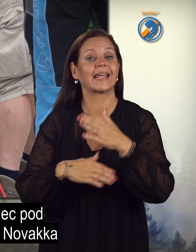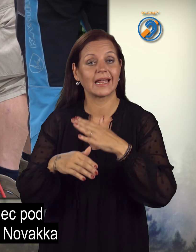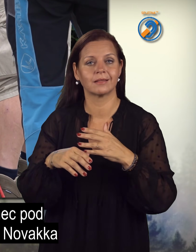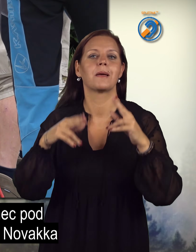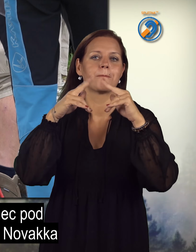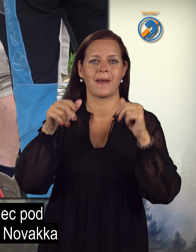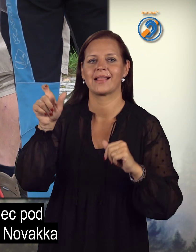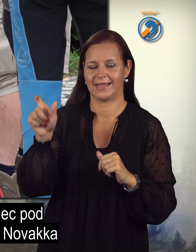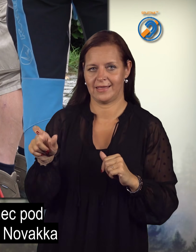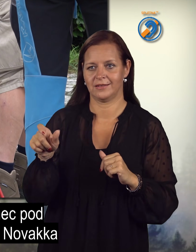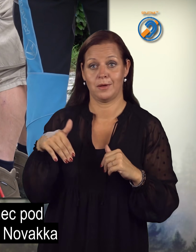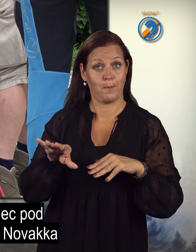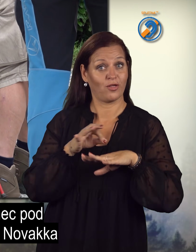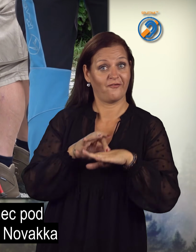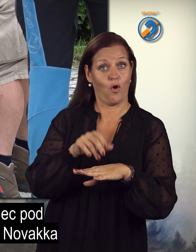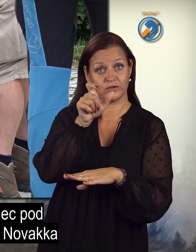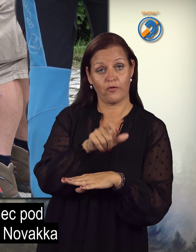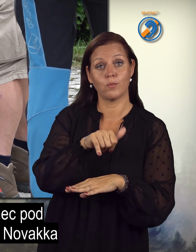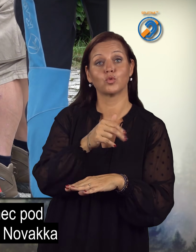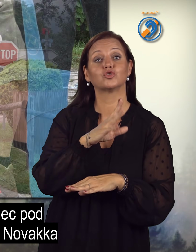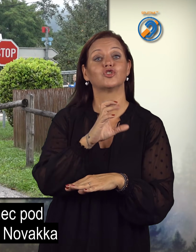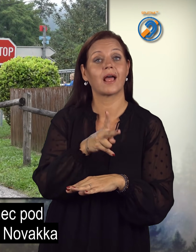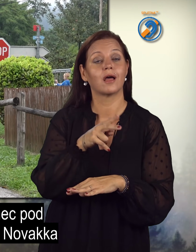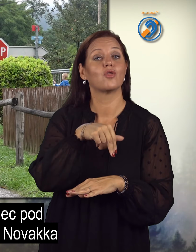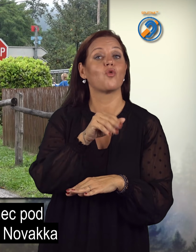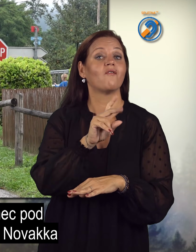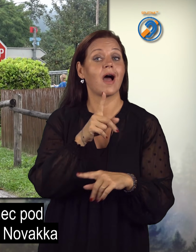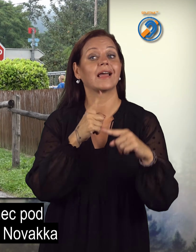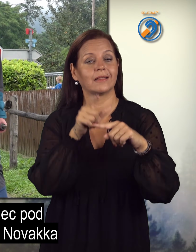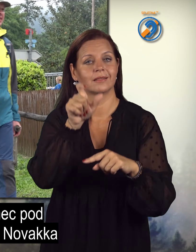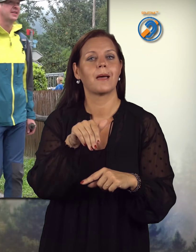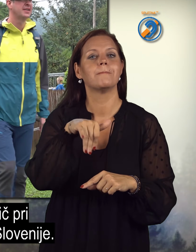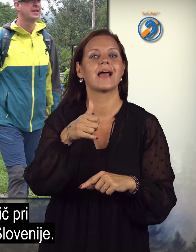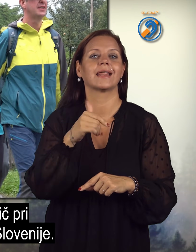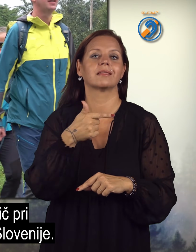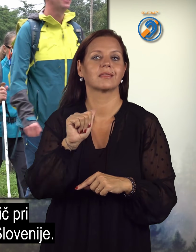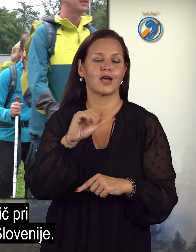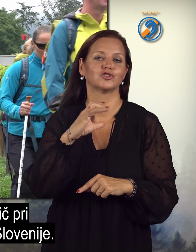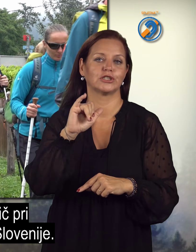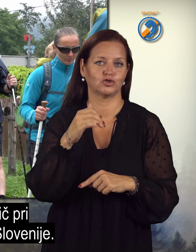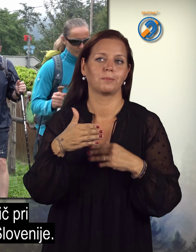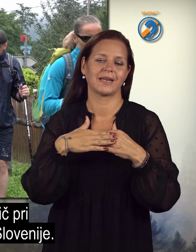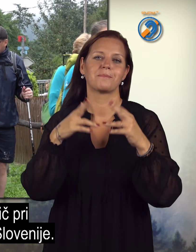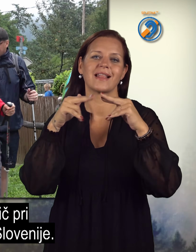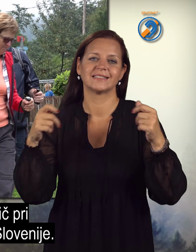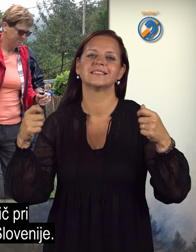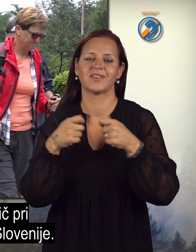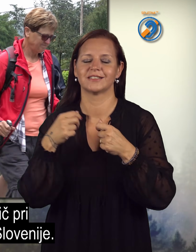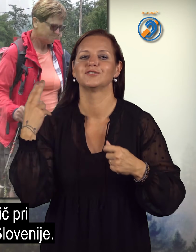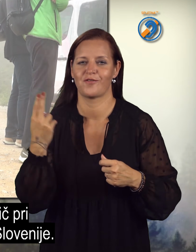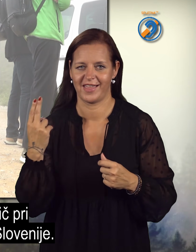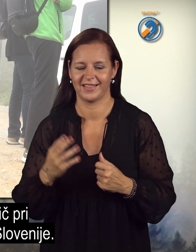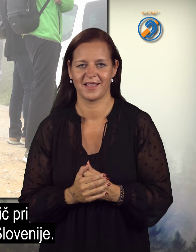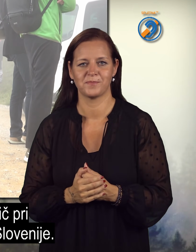in planinec pod vodstvom Jurčka Novaka in Marjete Čič pri Planinski zvezi Slovenije.